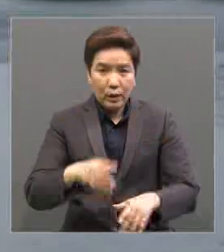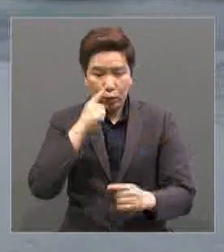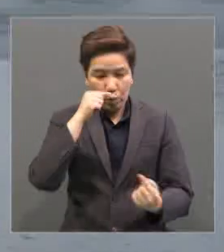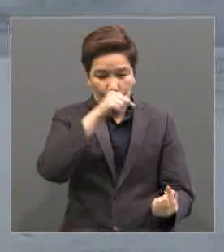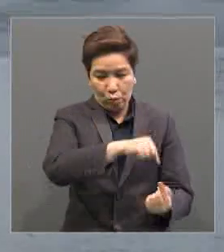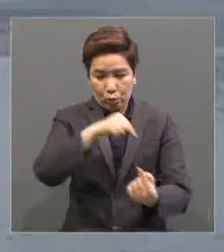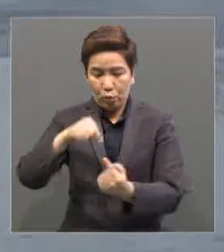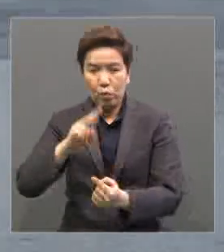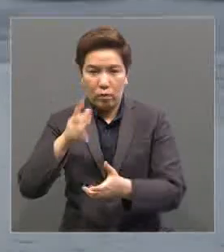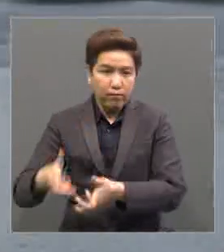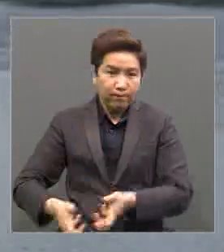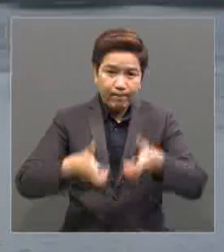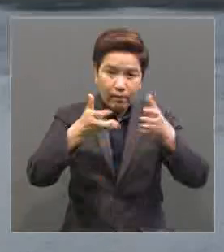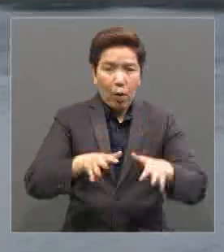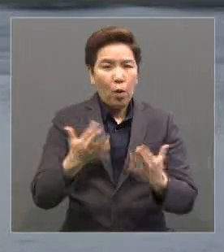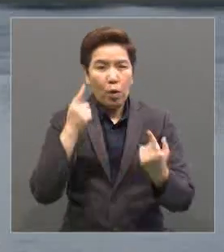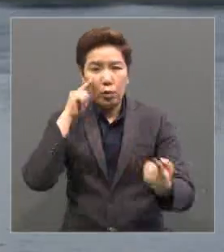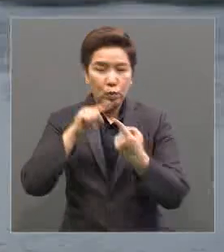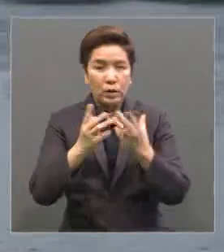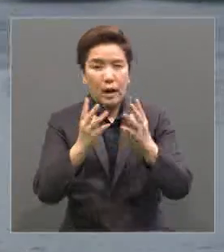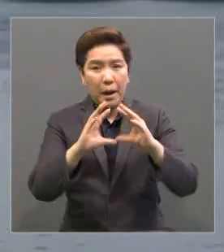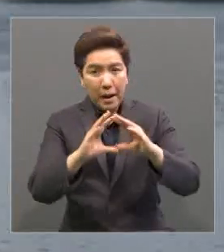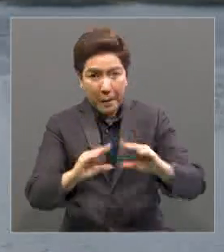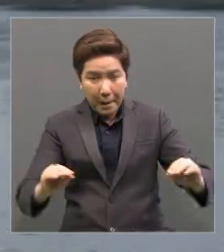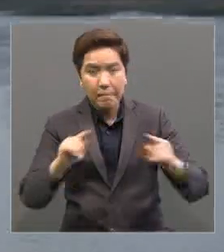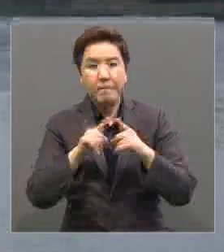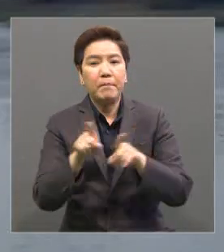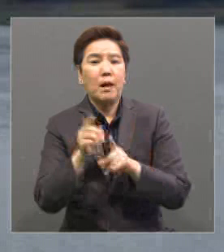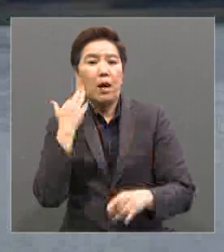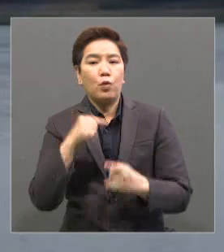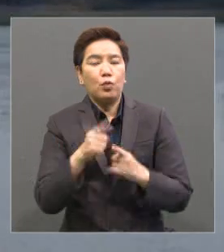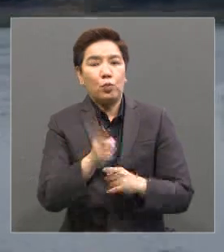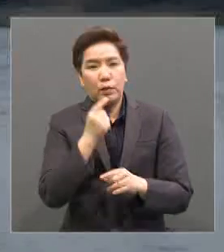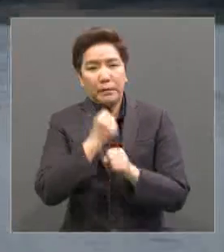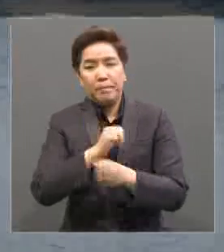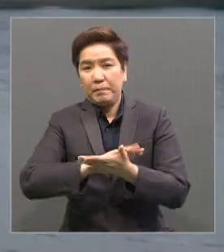จุดนั้นนะก็จะทิ้งต่อเนื่องแล้วฮะจนกว่าจะดับไฟได้สนิทแล้วก็กลับมาดับไฟที่เขา